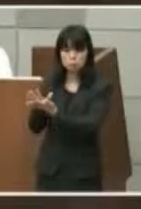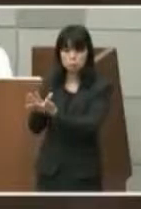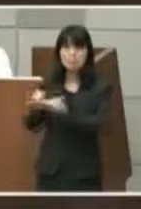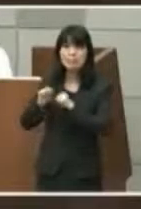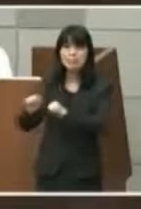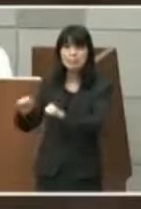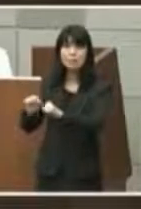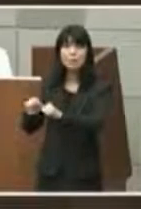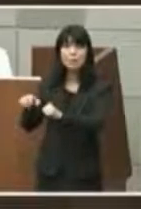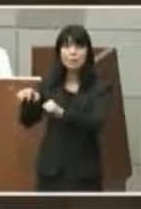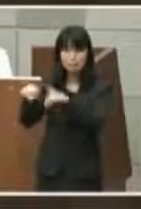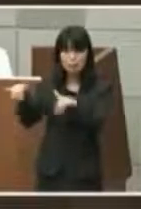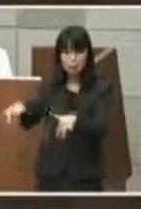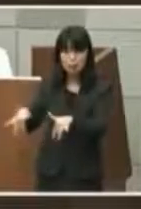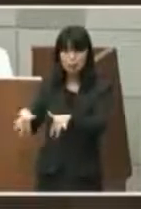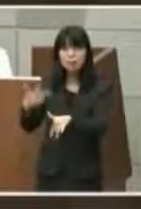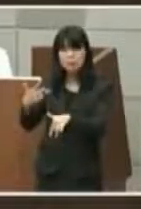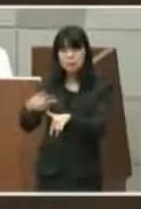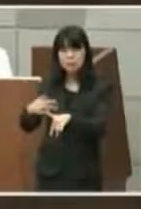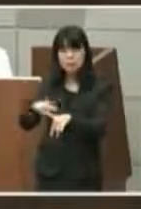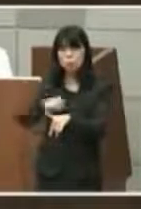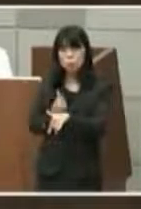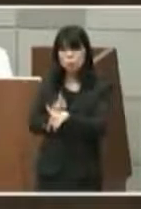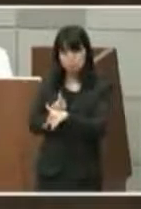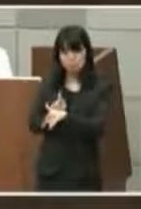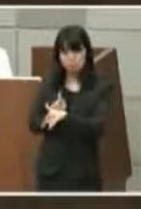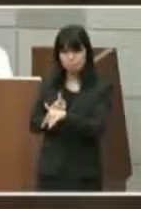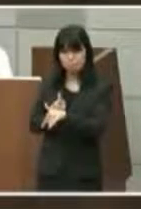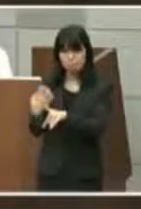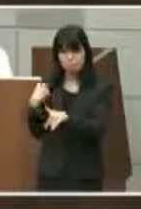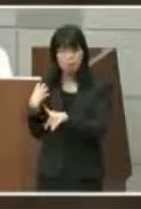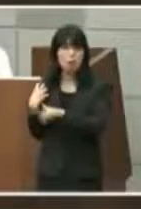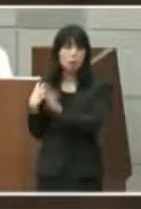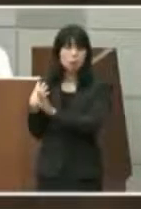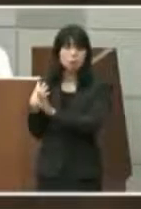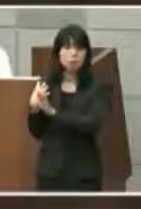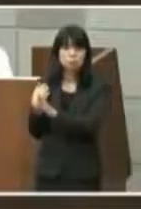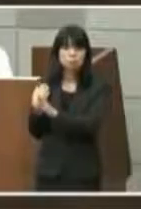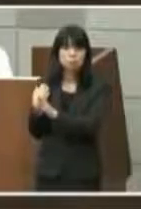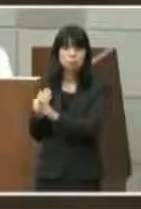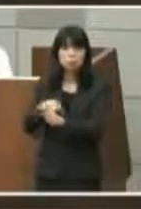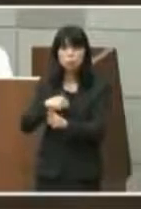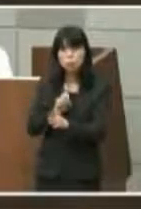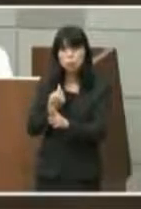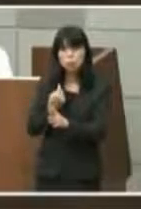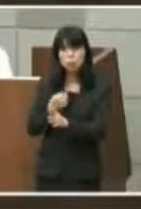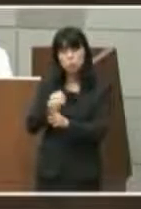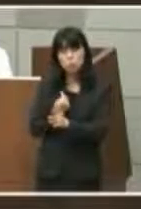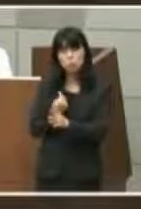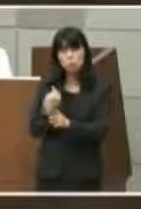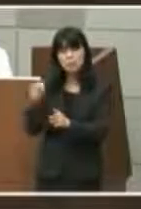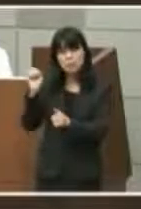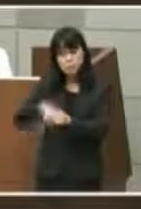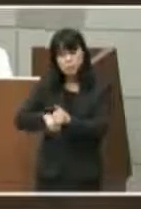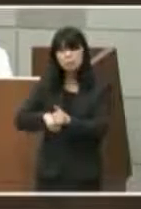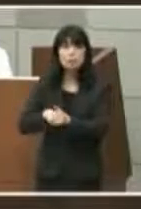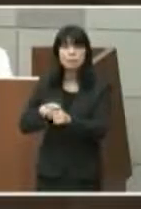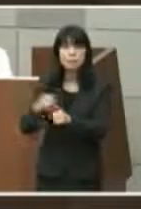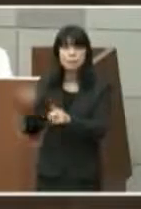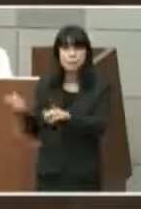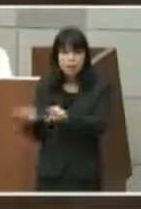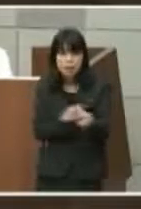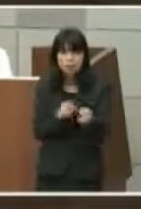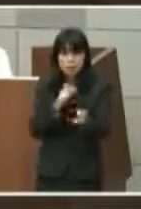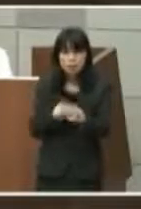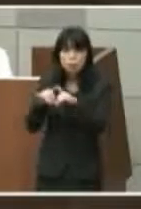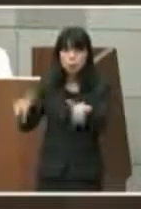機関は長の独任性であることを示したものでございます。独任性とは行政機関の意思が組織の